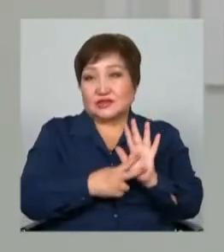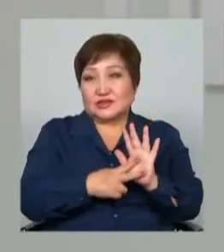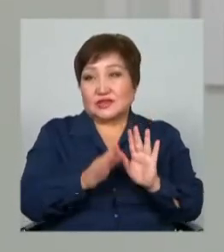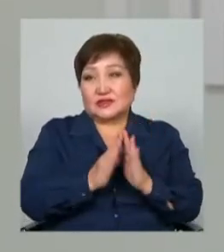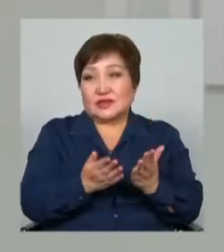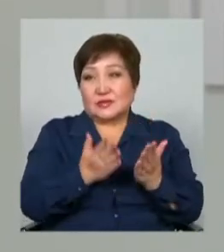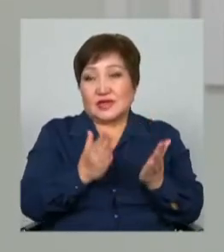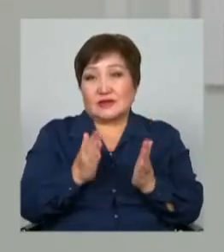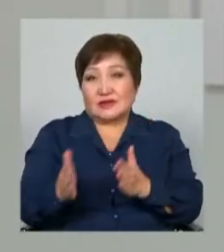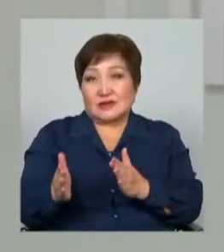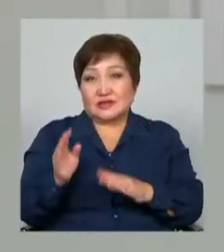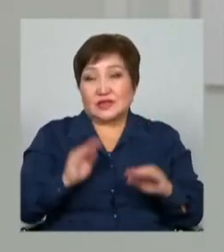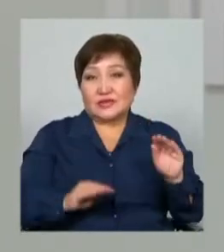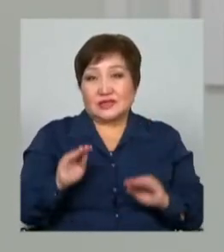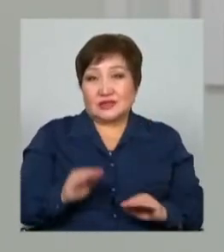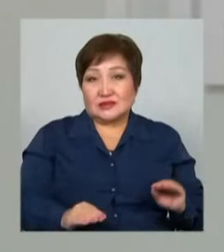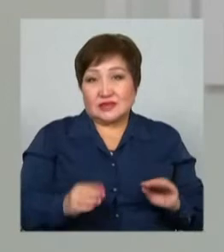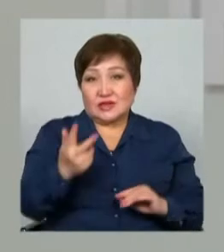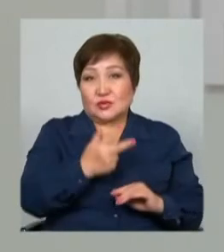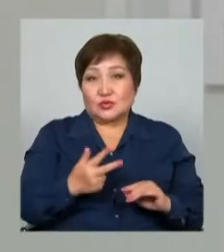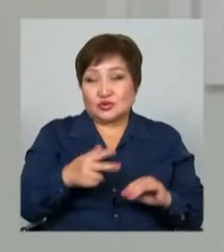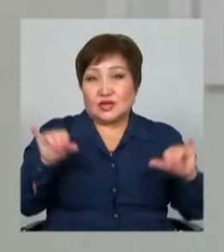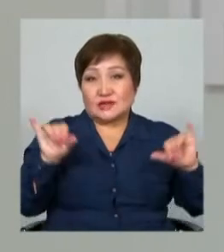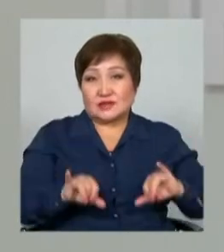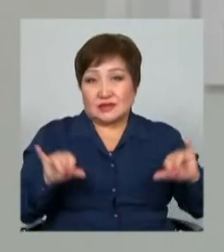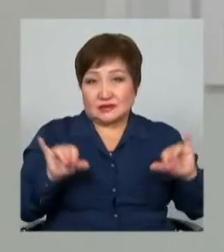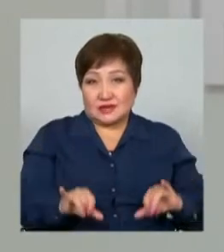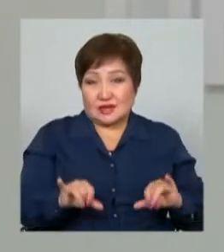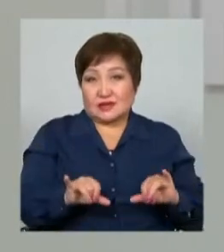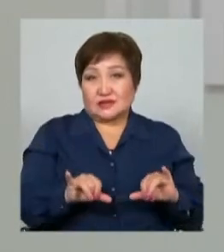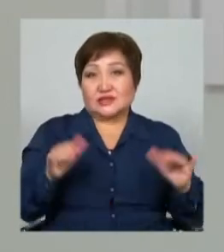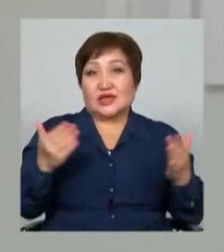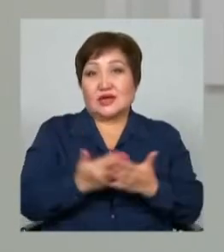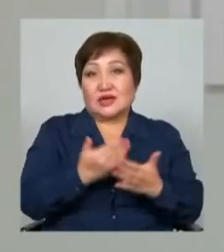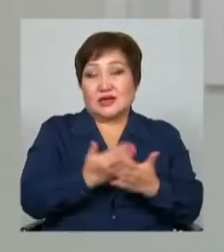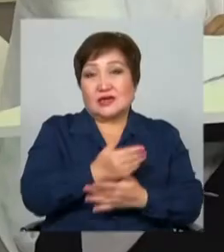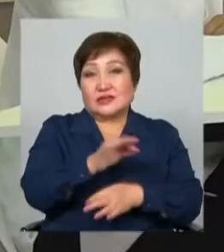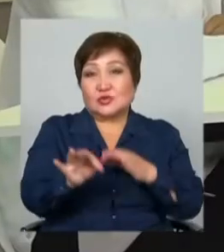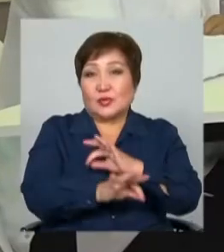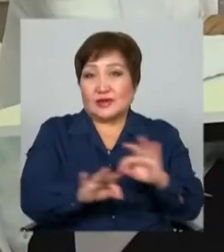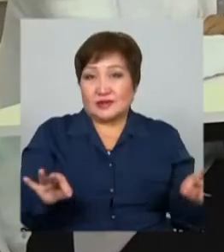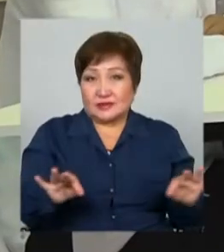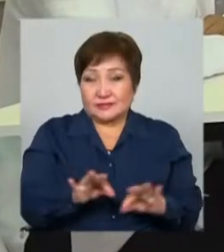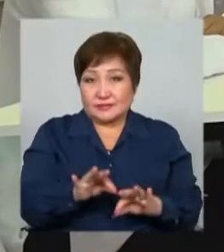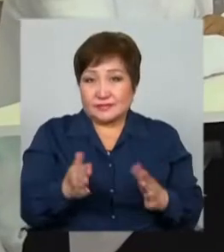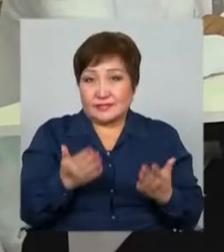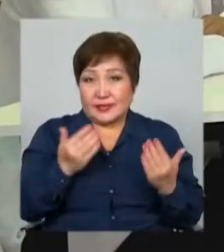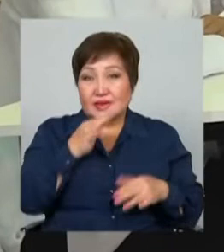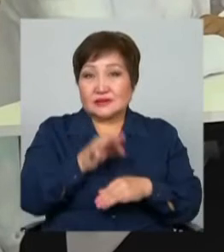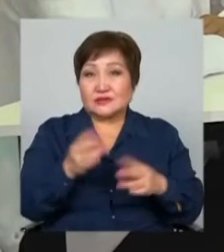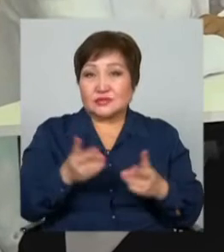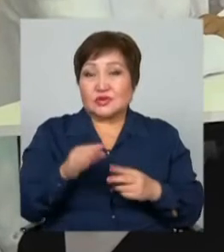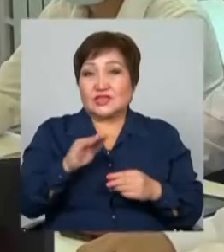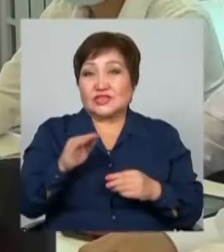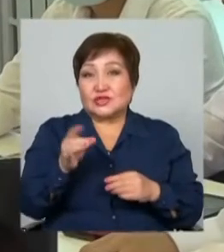кітапхана жабдықталса, 3 асхана жаңа жобада қосылды. Айта кетейік, бүгінде жетісу ауданында